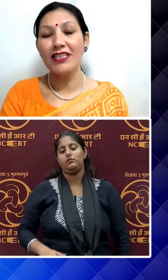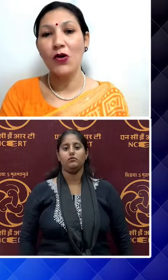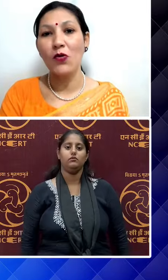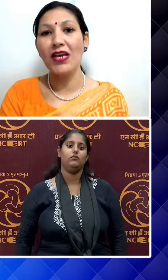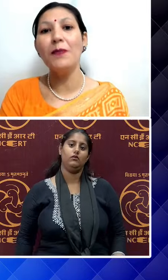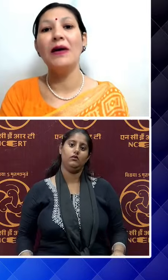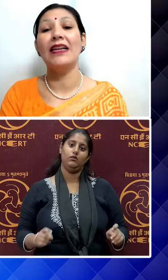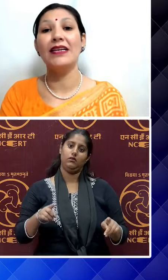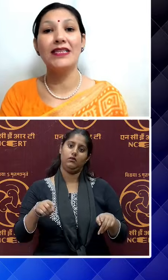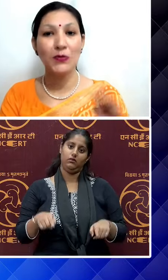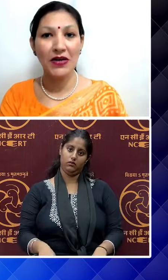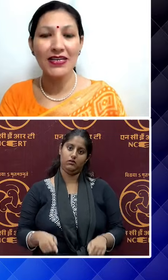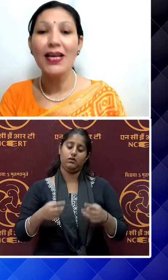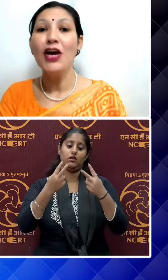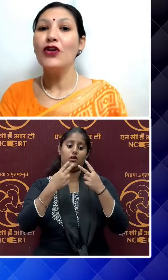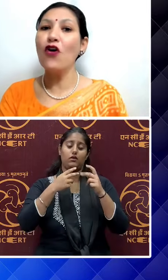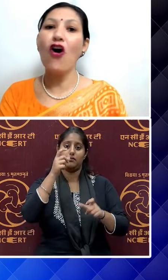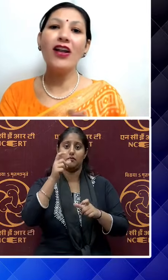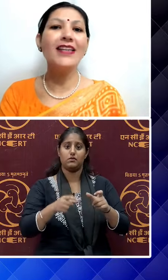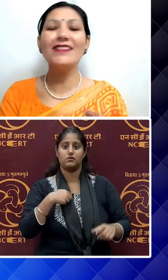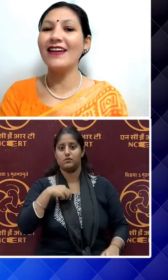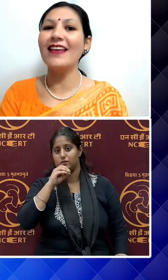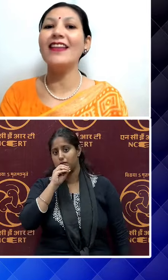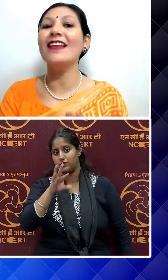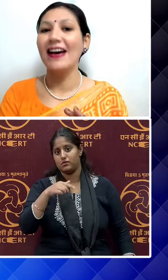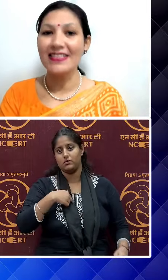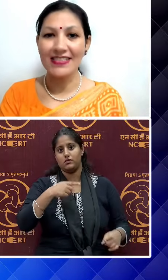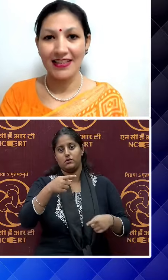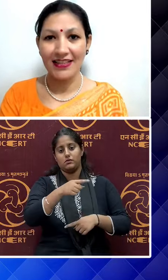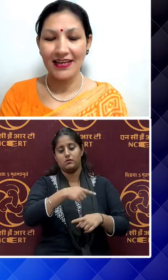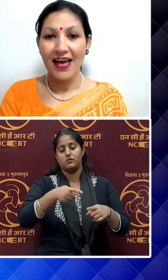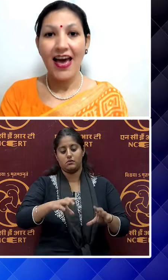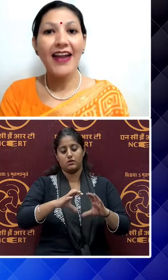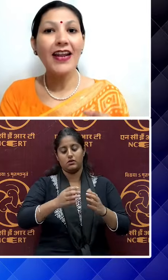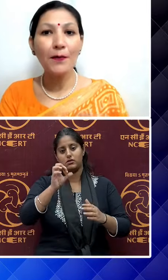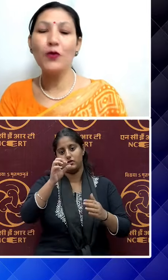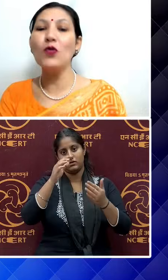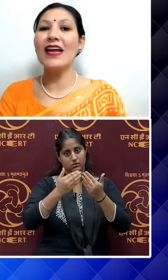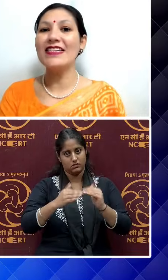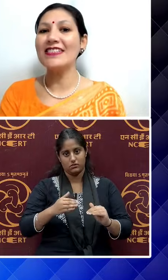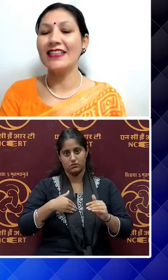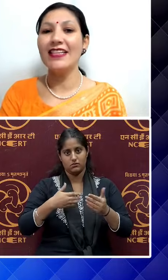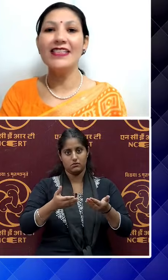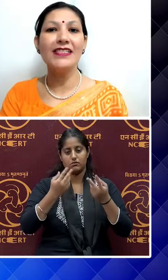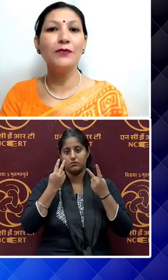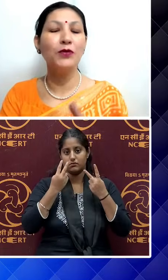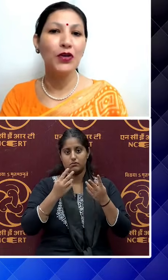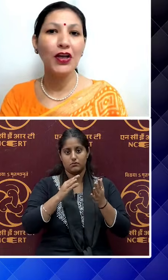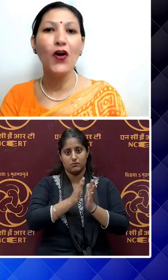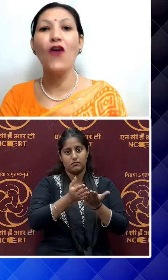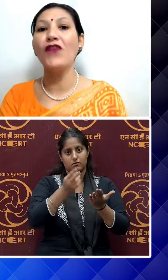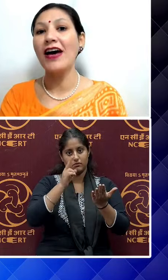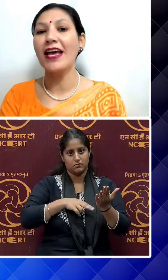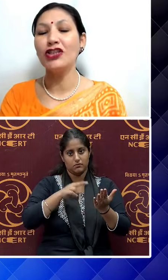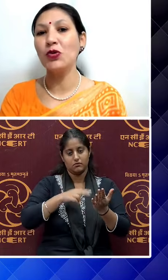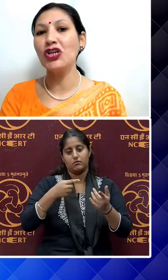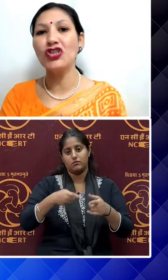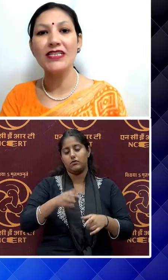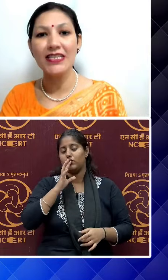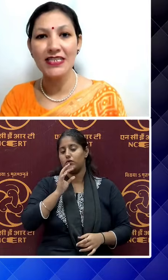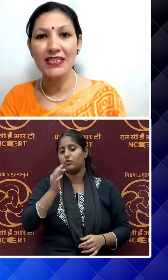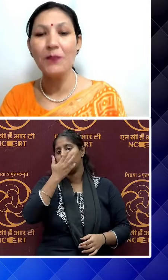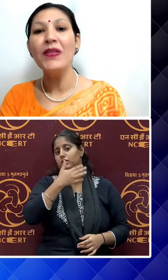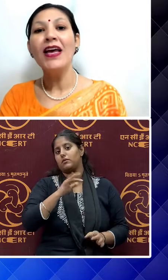बताना चाहूँगी, माय डियर स्टूडेंट्स, यू ऑल आर स्टडिंग इन क्लास 10 एंड अप टू क्लास 10 दिस इज द ब्यूटी ऑफ आवर